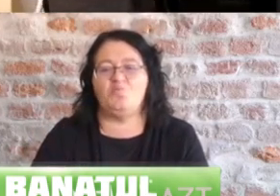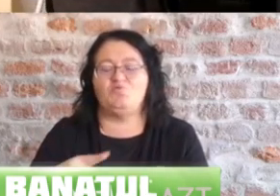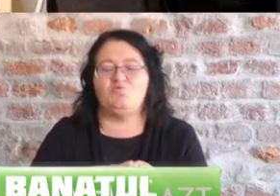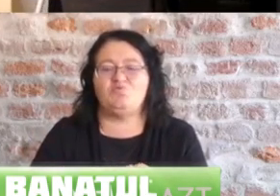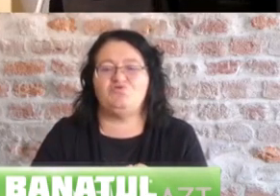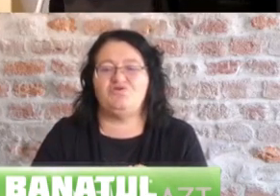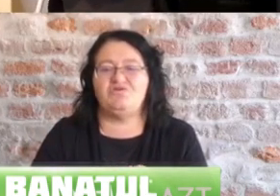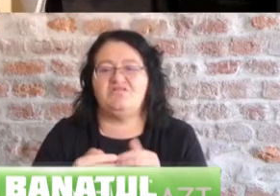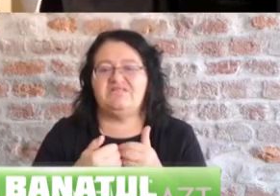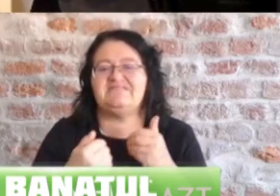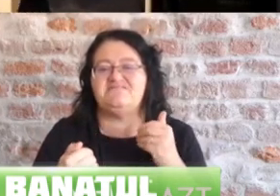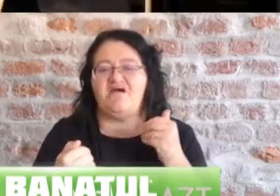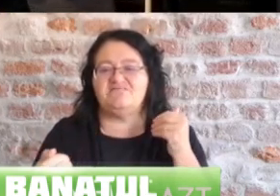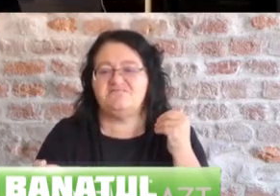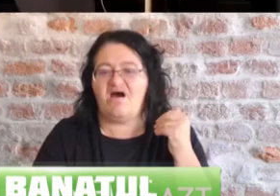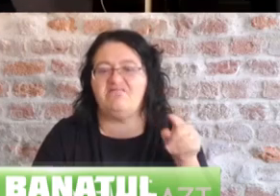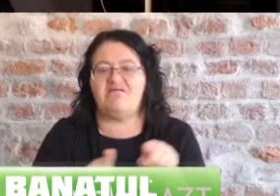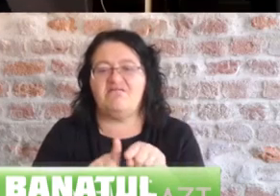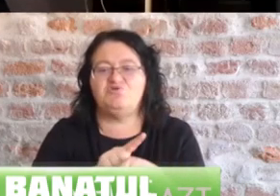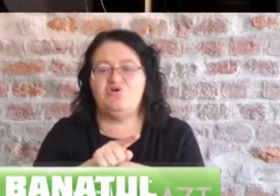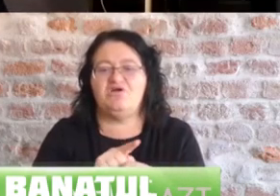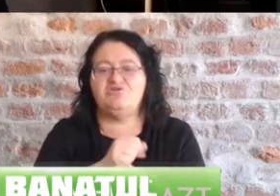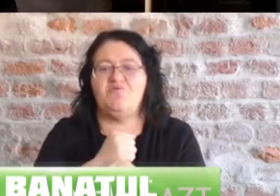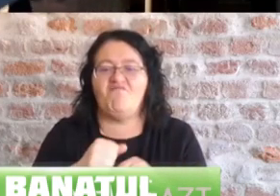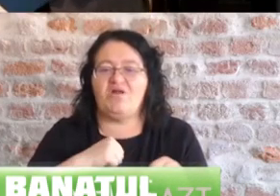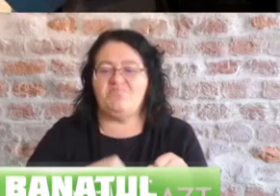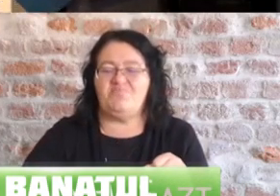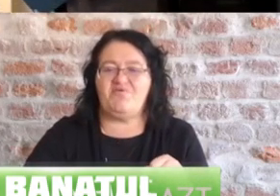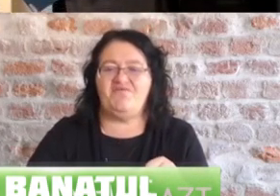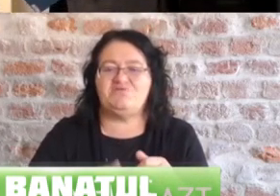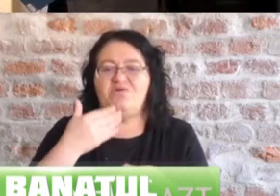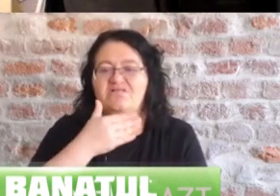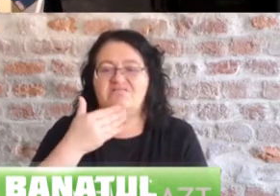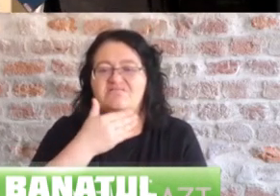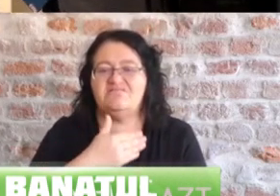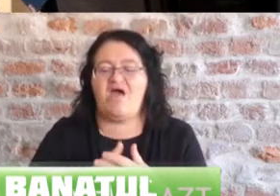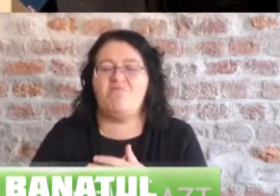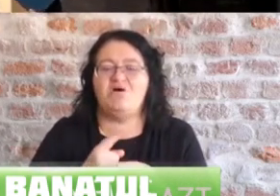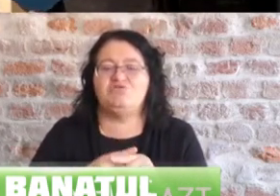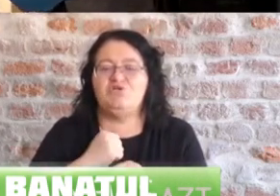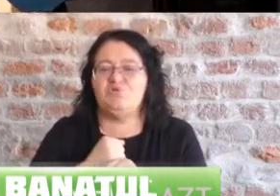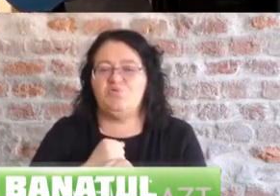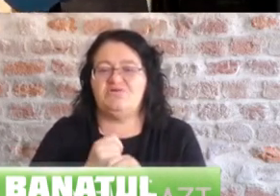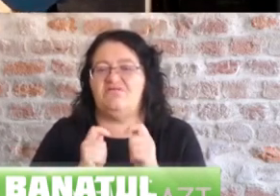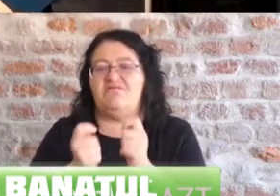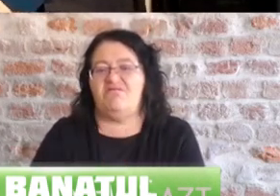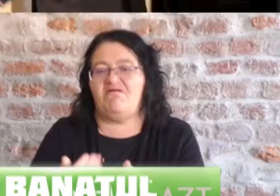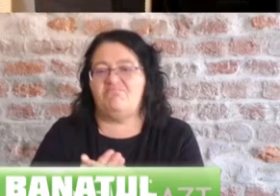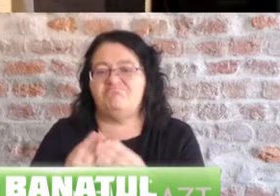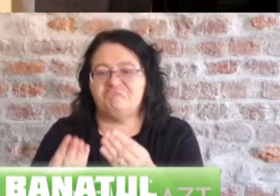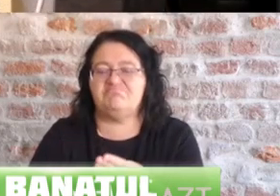cumva, distanțat, dar în același timp foarte profesionist tema și lucrările care au fost